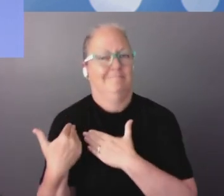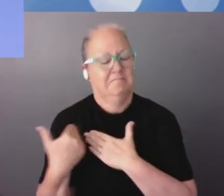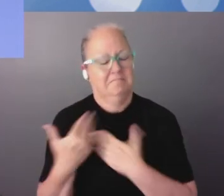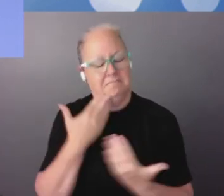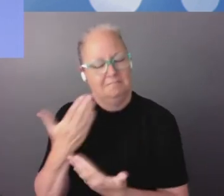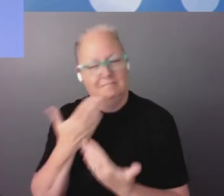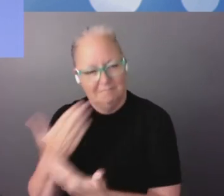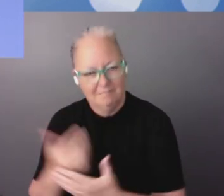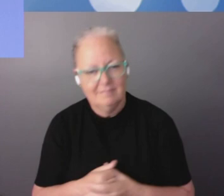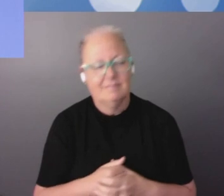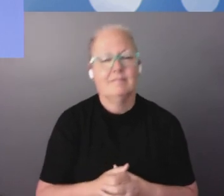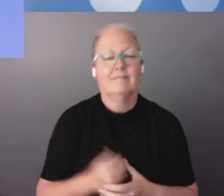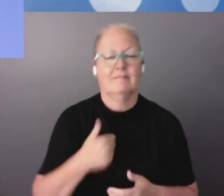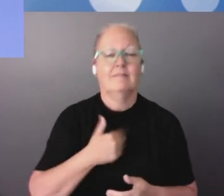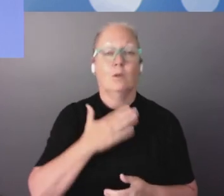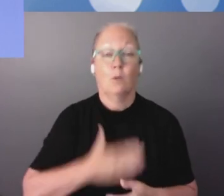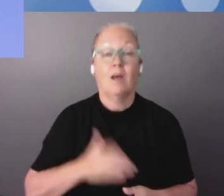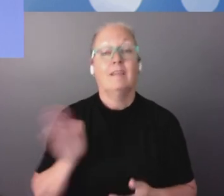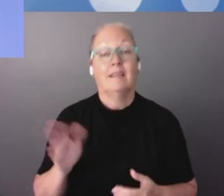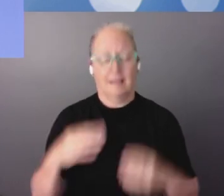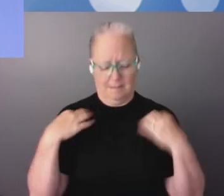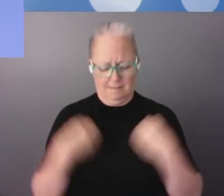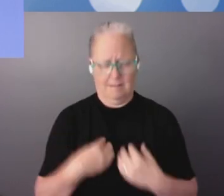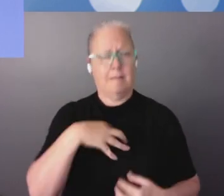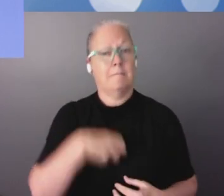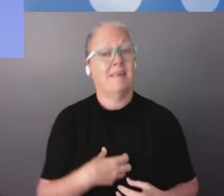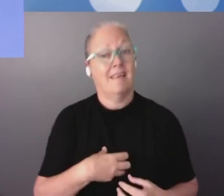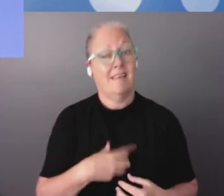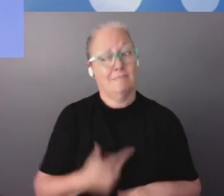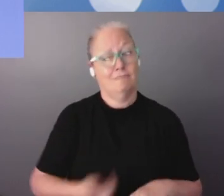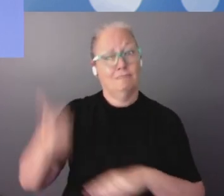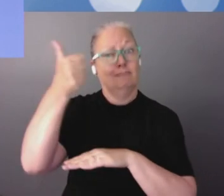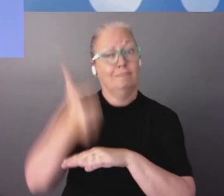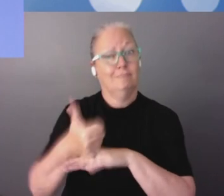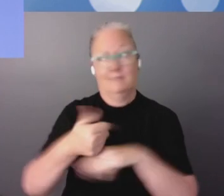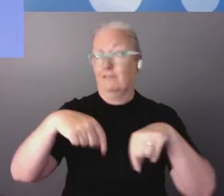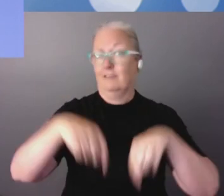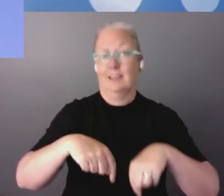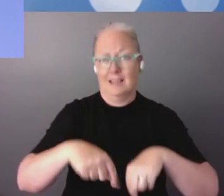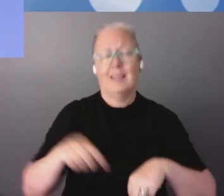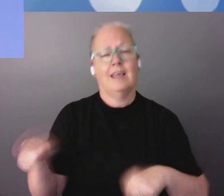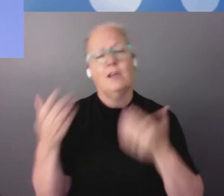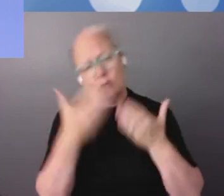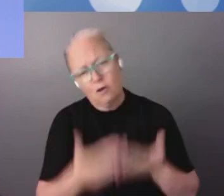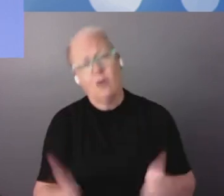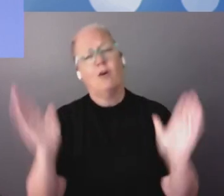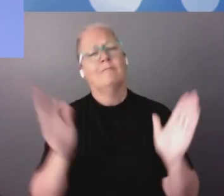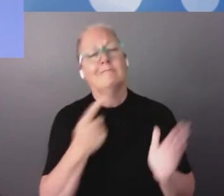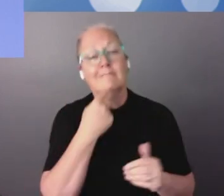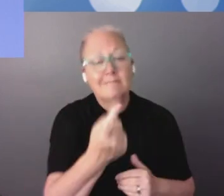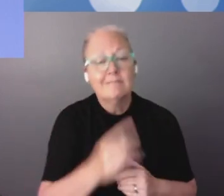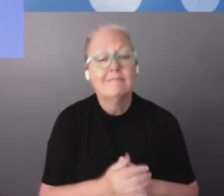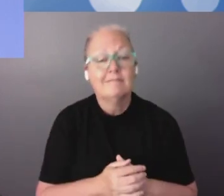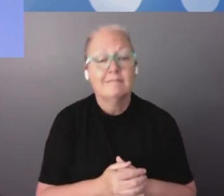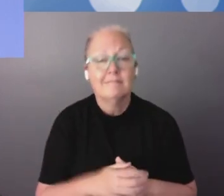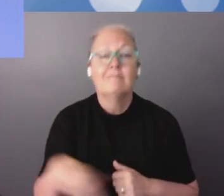在波兰负责举办这次的会议。我们所在的地点是卡多维兹，所以现在我想请卡多维兹